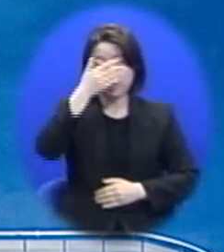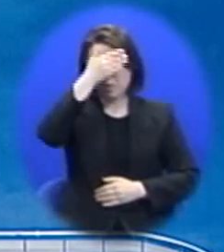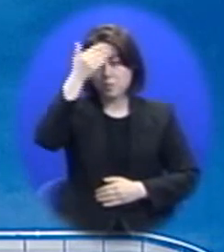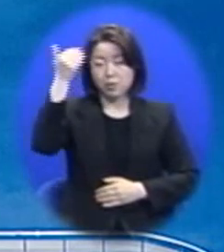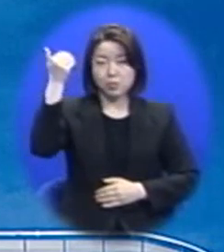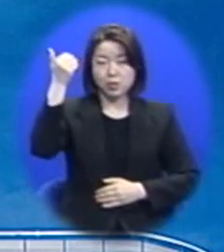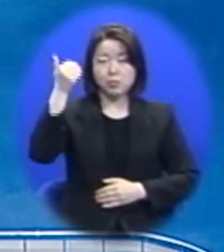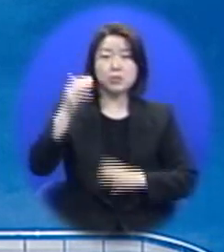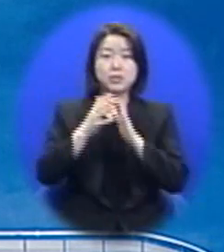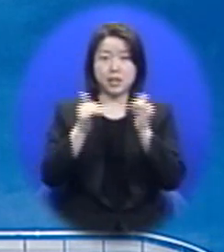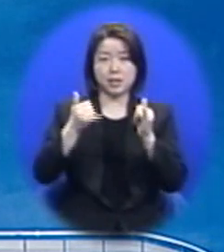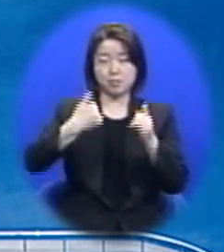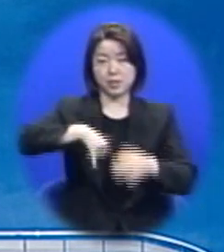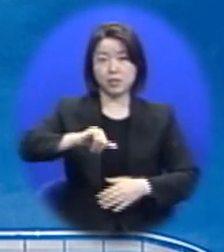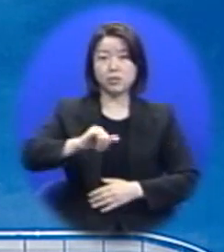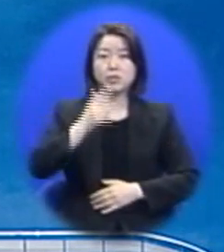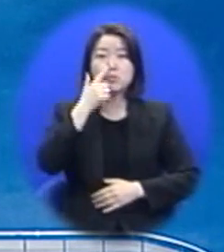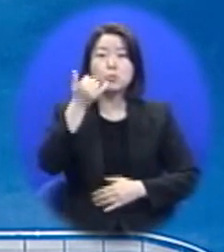무슨 기도를 할까요?